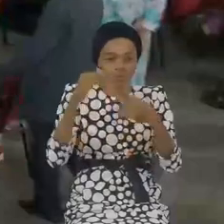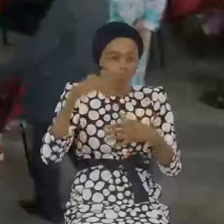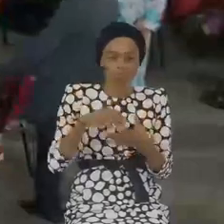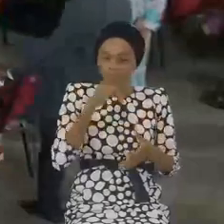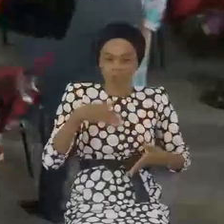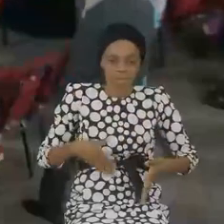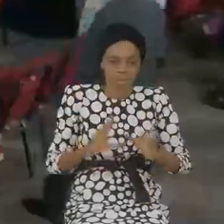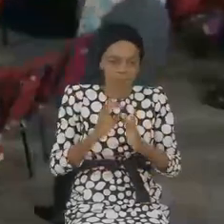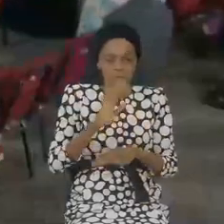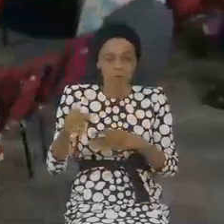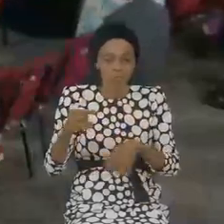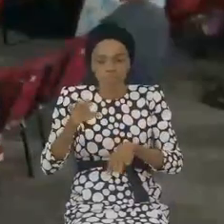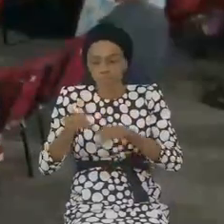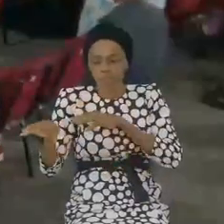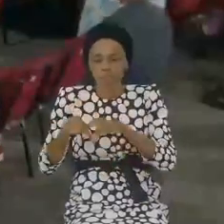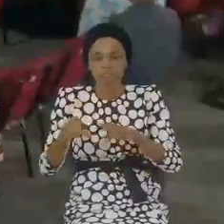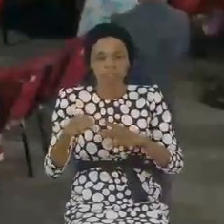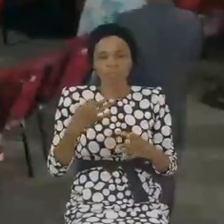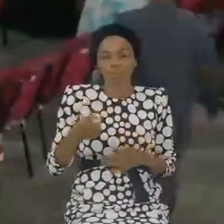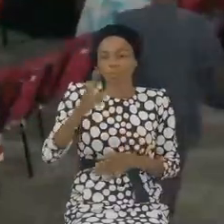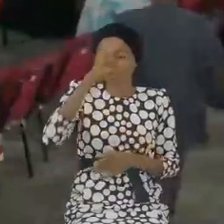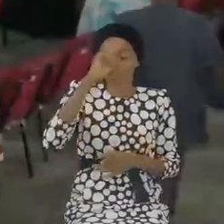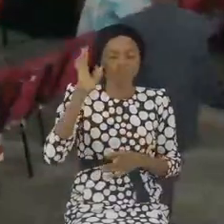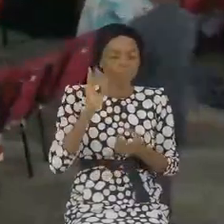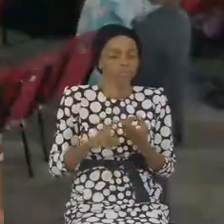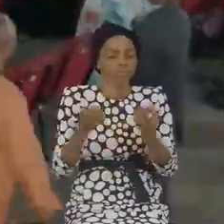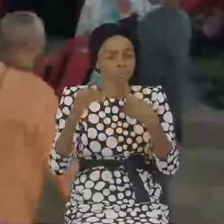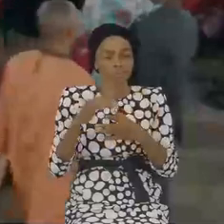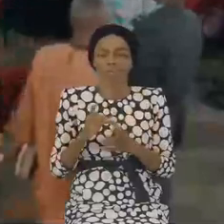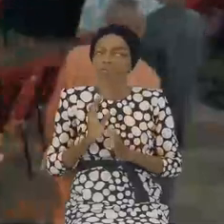de ce pays, de ce monde, viennent dans ta vie.